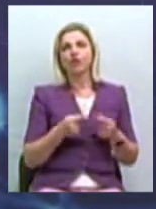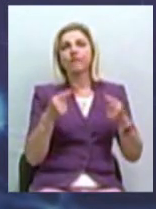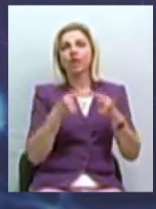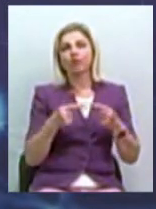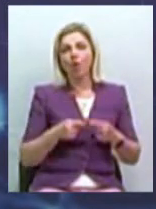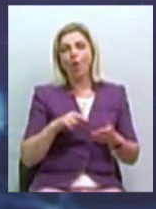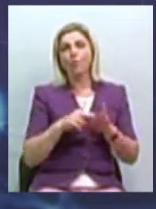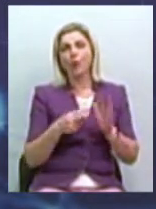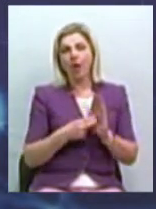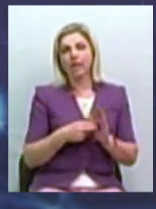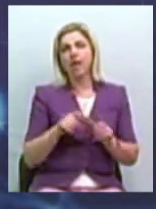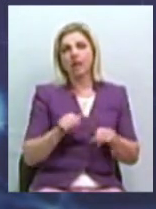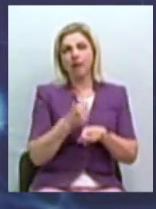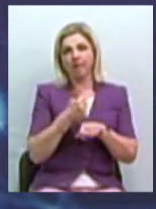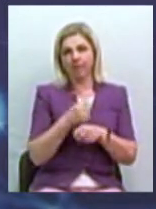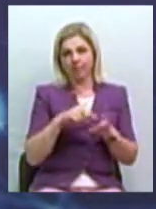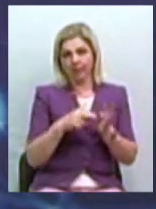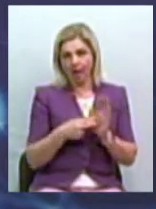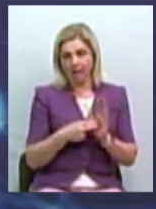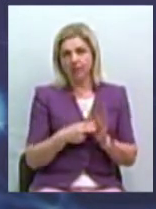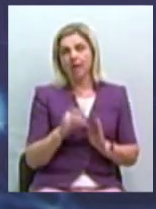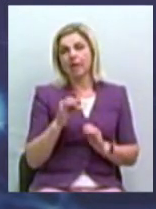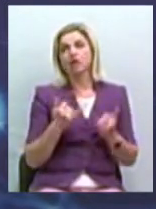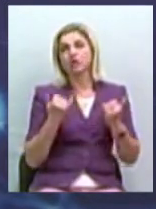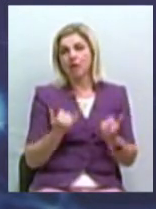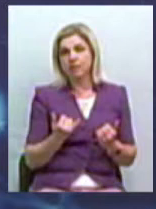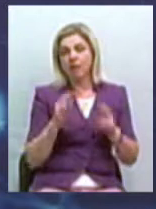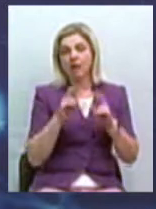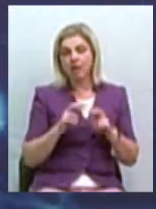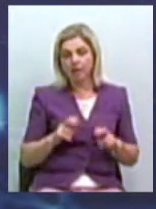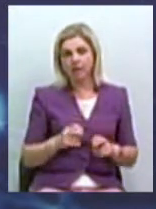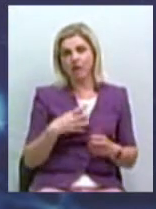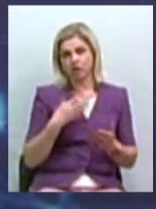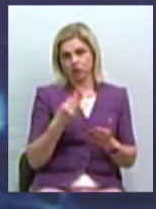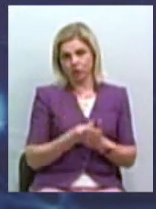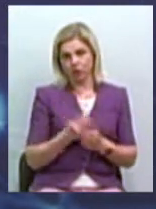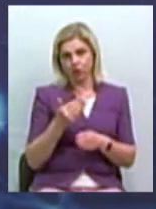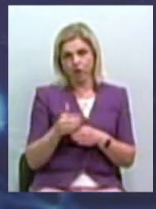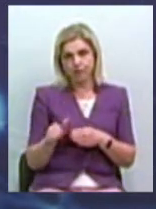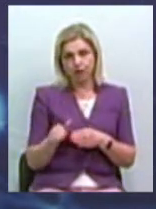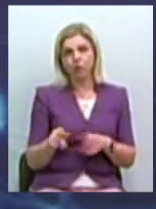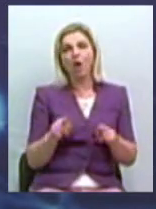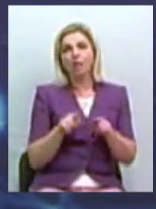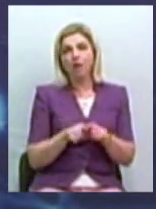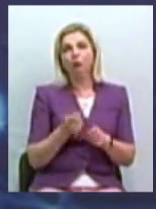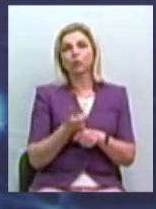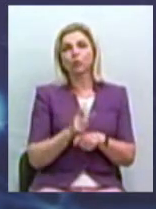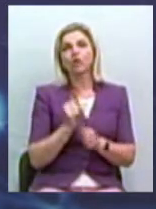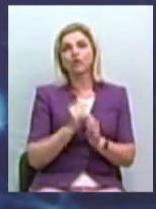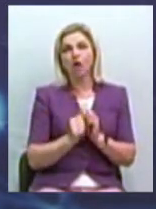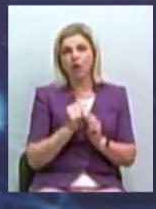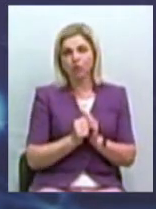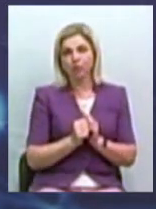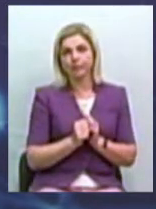проєкт генеральному плану, тобто вони розглядають свою частину. Також дуже часто у нас